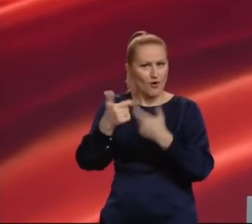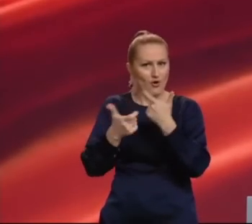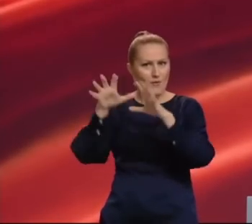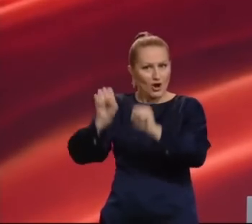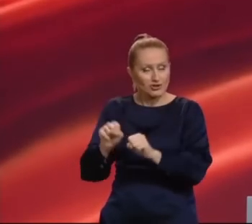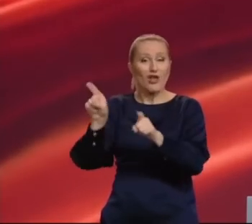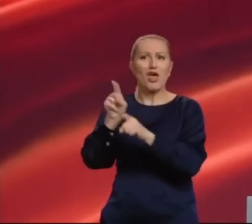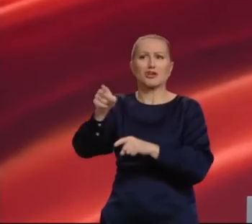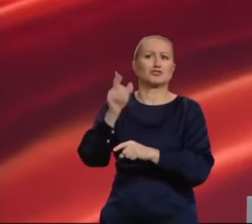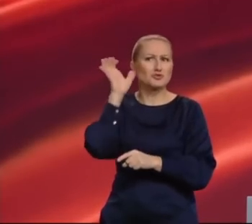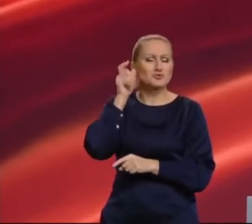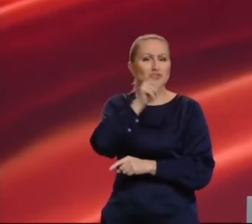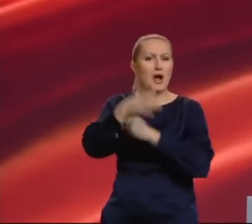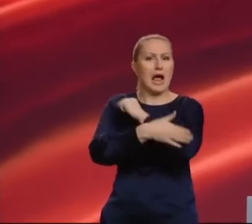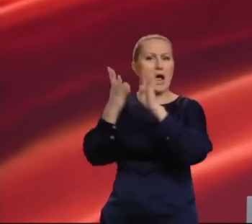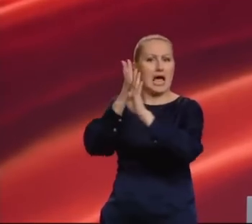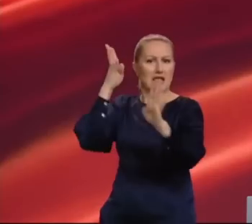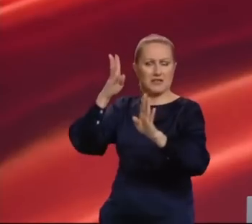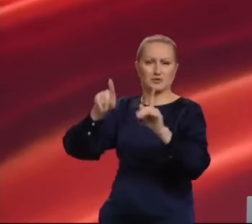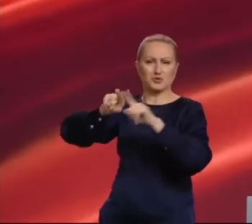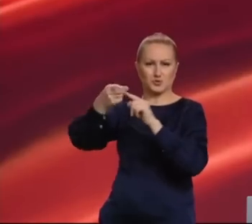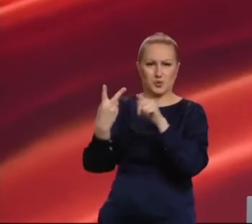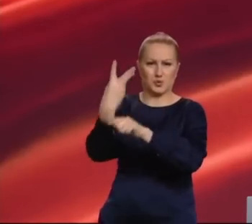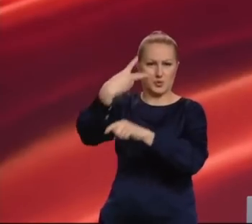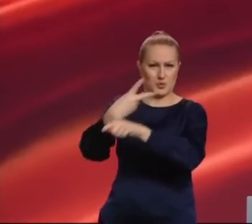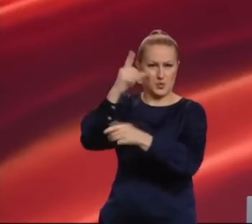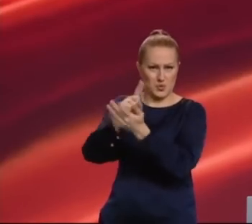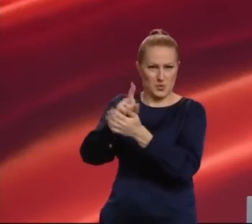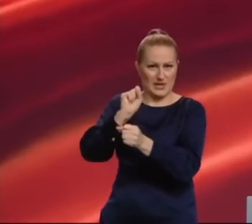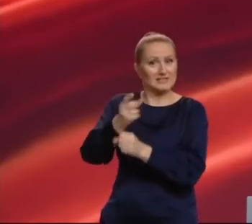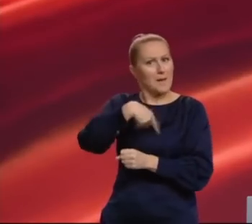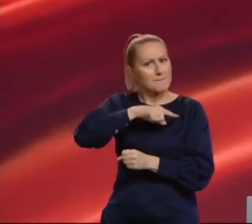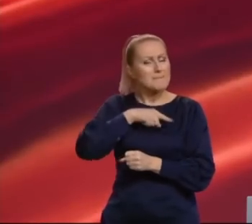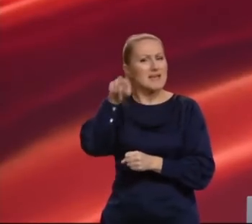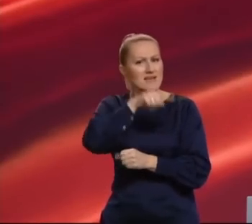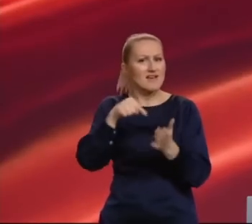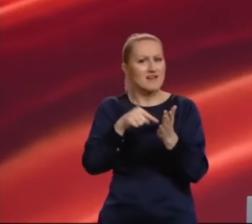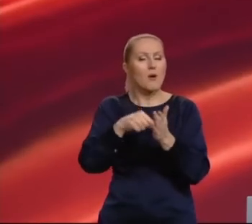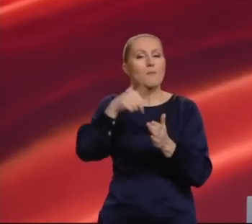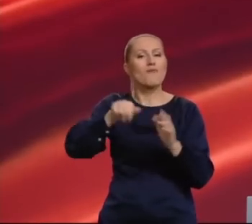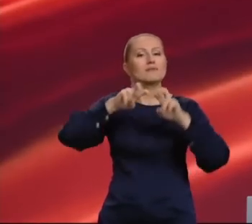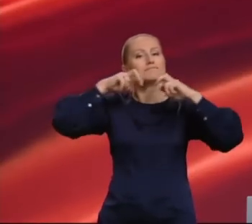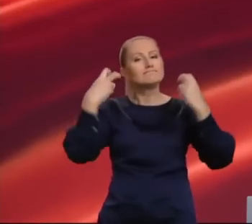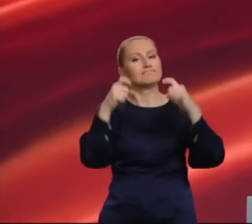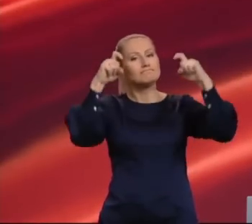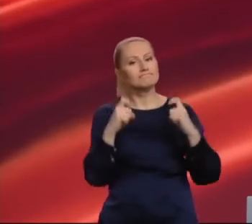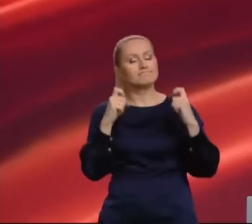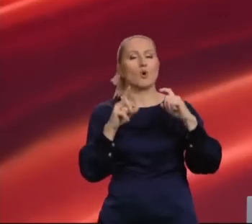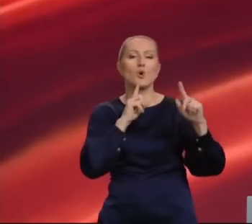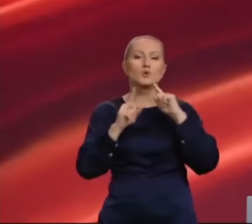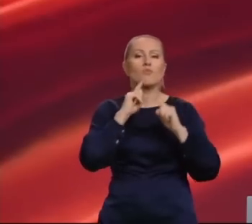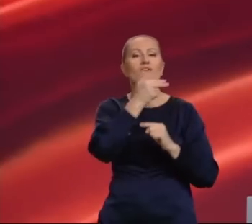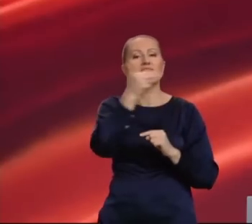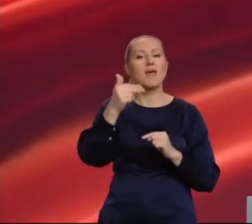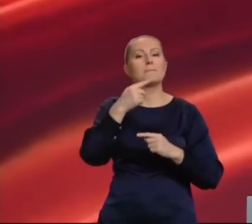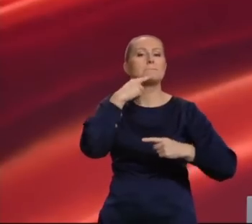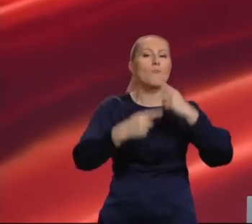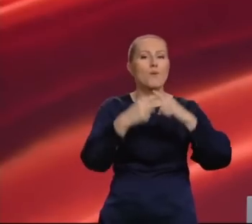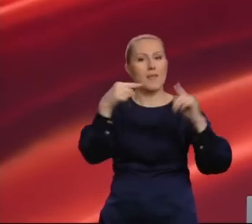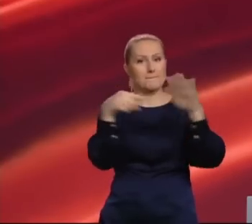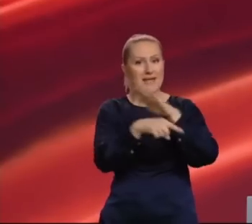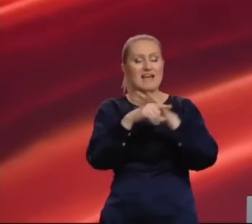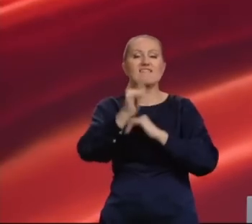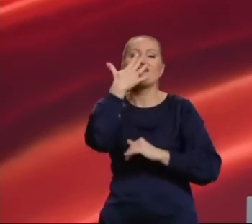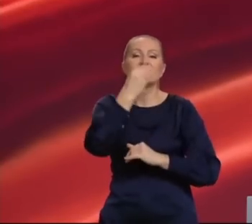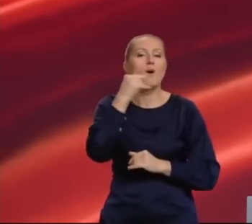też o tym mówi. My tak naprawdę w Polsce powinniśmy usiąść i wspólnie ponad podziałami porozmawiać o polityce migracyjnej. Jak ona powinna wyglądać? Powinniśmy też